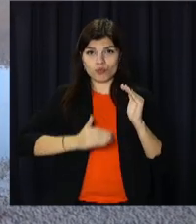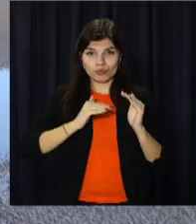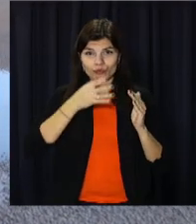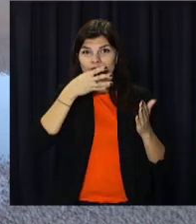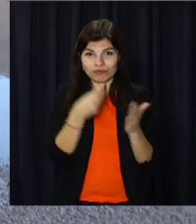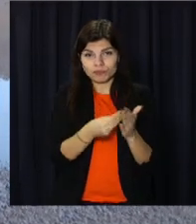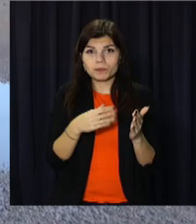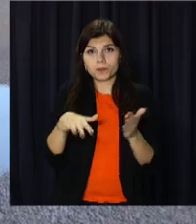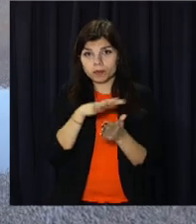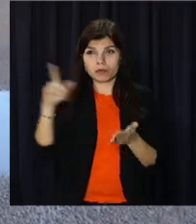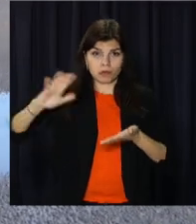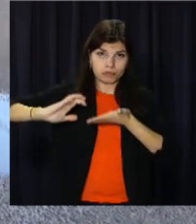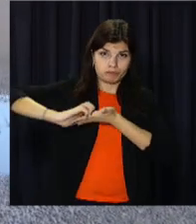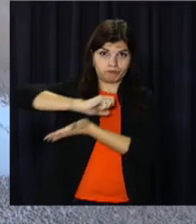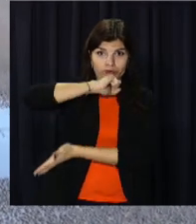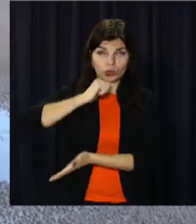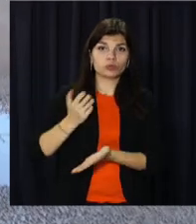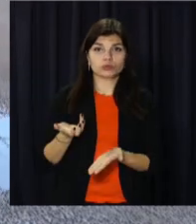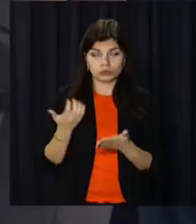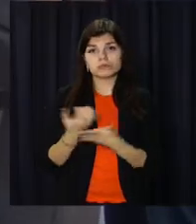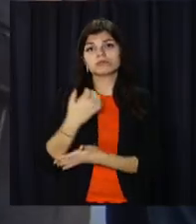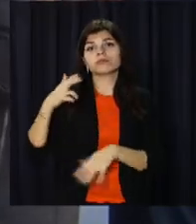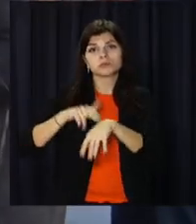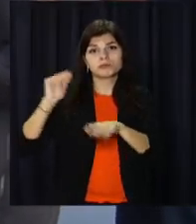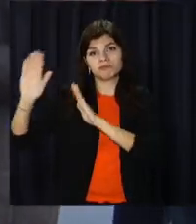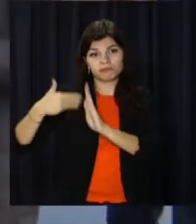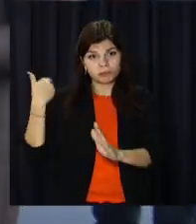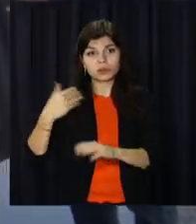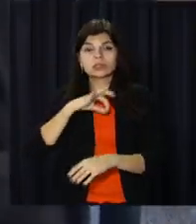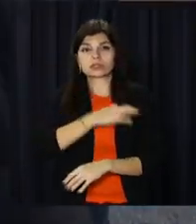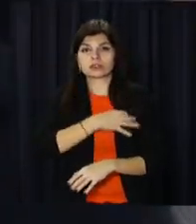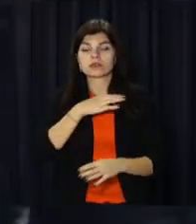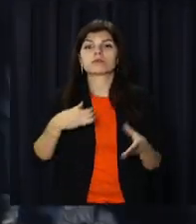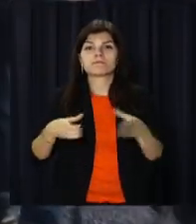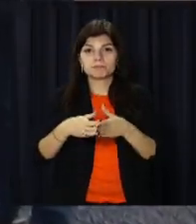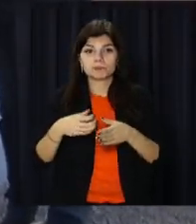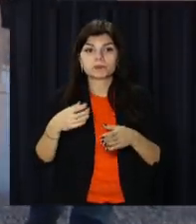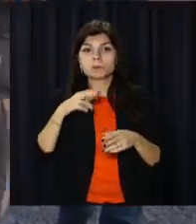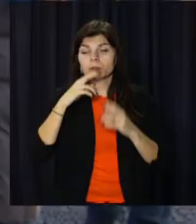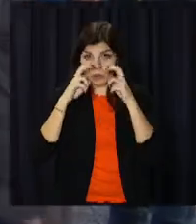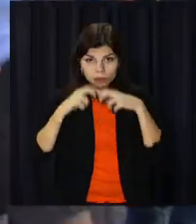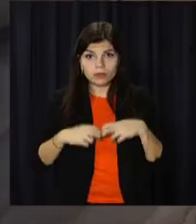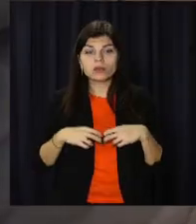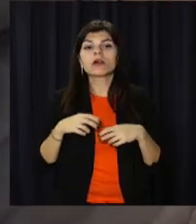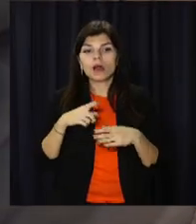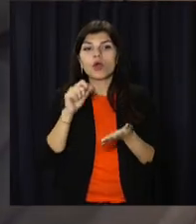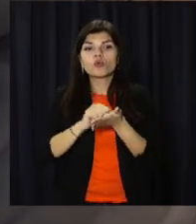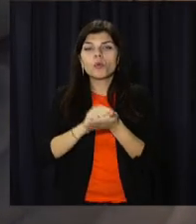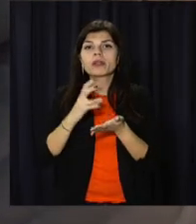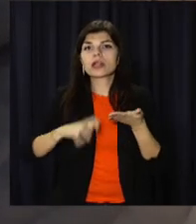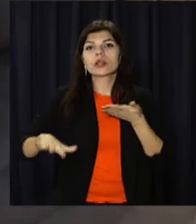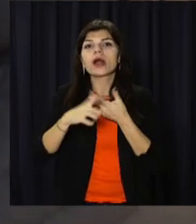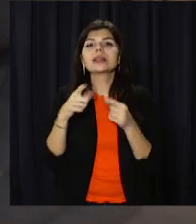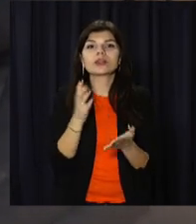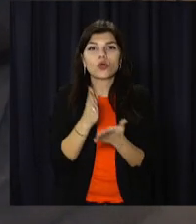підприємства. Наразі приїде слідча оперативна група. Після приїзду слідчої оперативної групи стало відомо. Документи на територію,